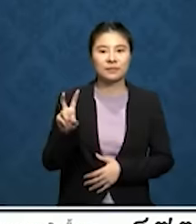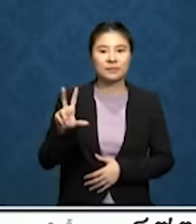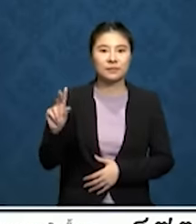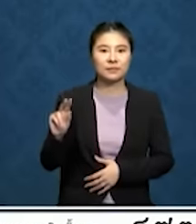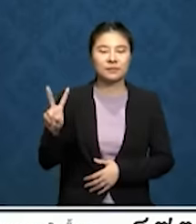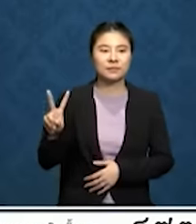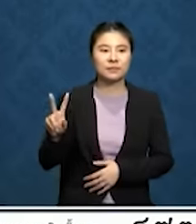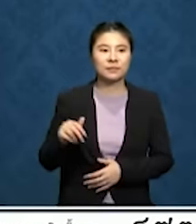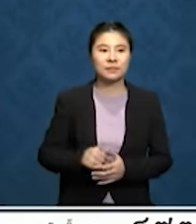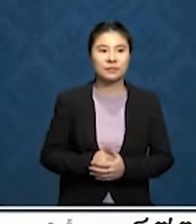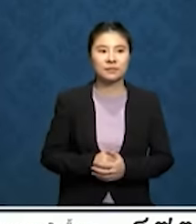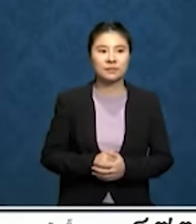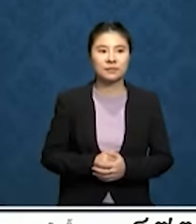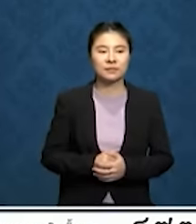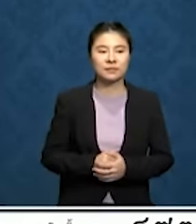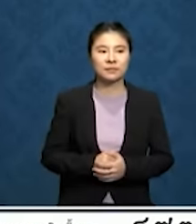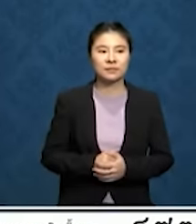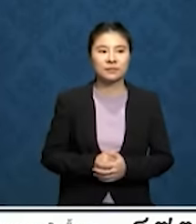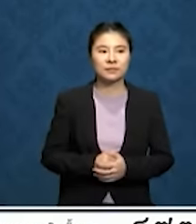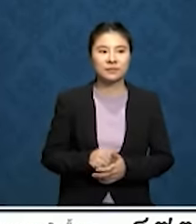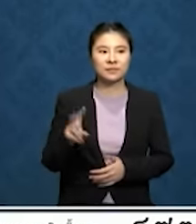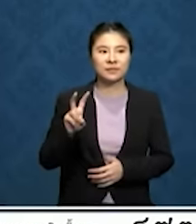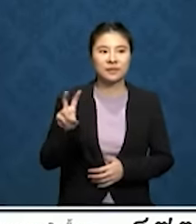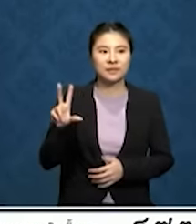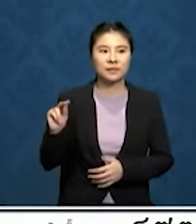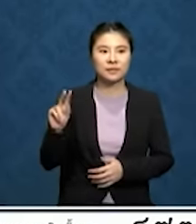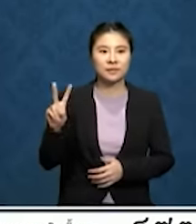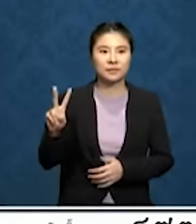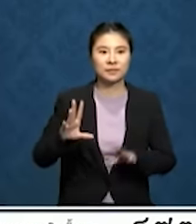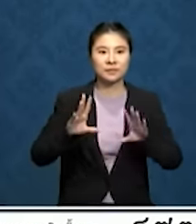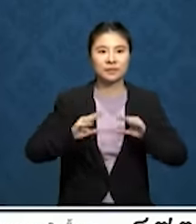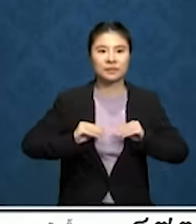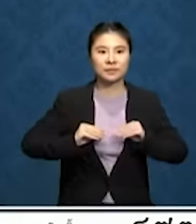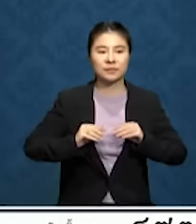232นายไผ่ลิก ไผ่ลิกเห็นชอบครับ